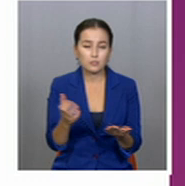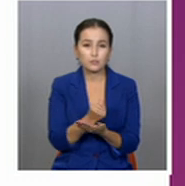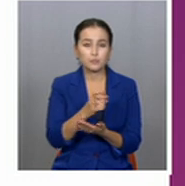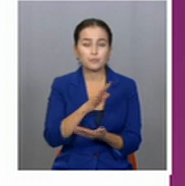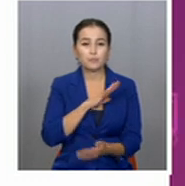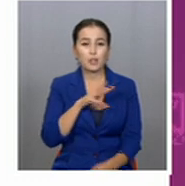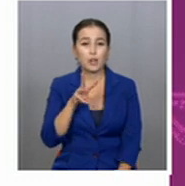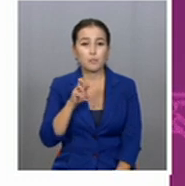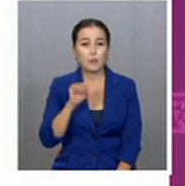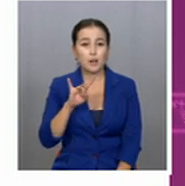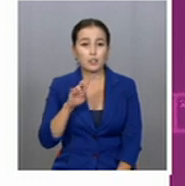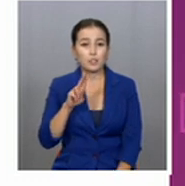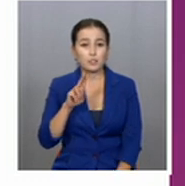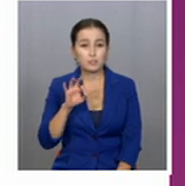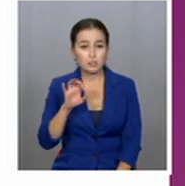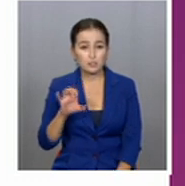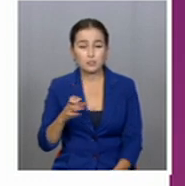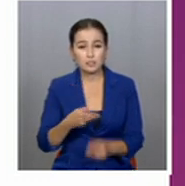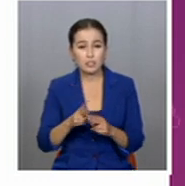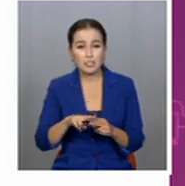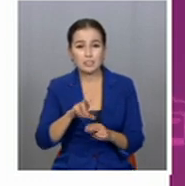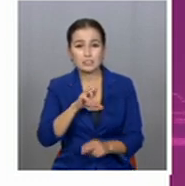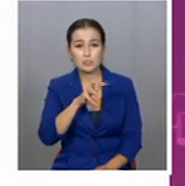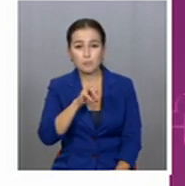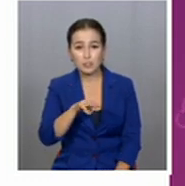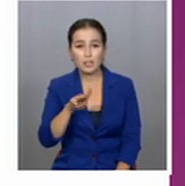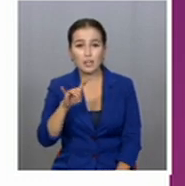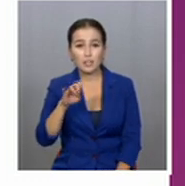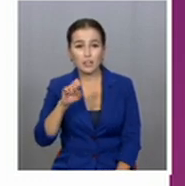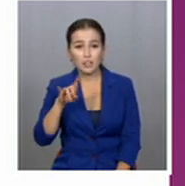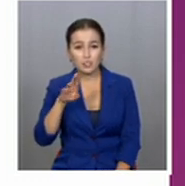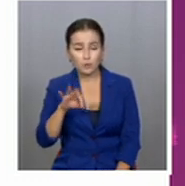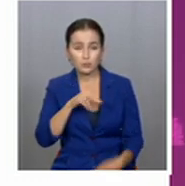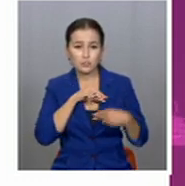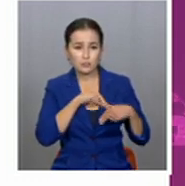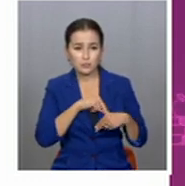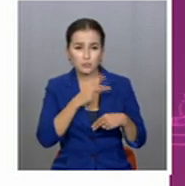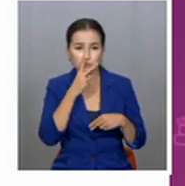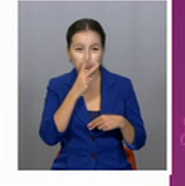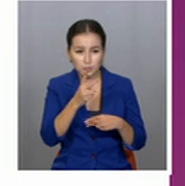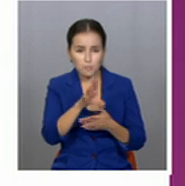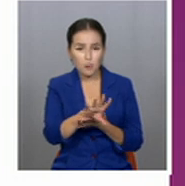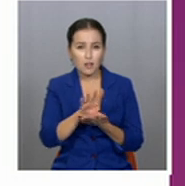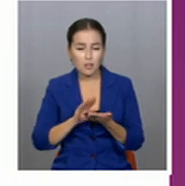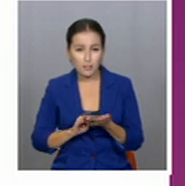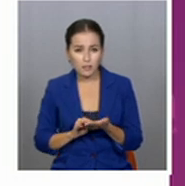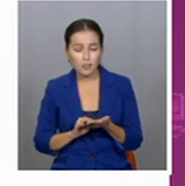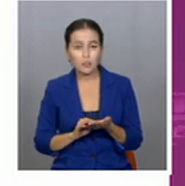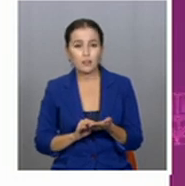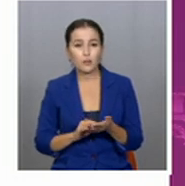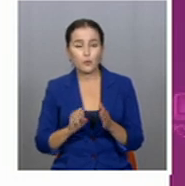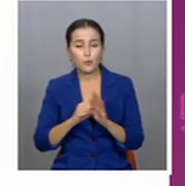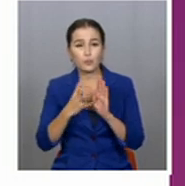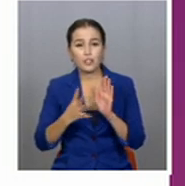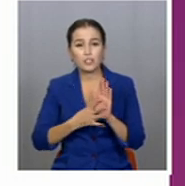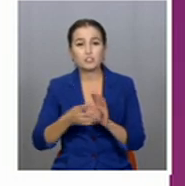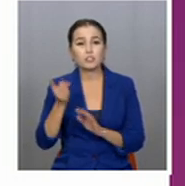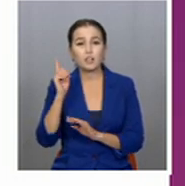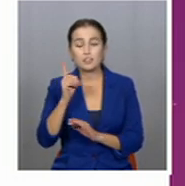Карл Маркс Адам Смит пен Давид Рикардоның еңбектеріне сүйене отырып, 19-шы